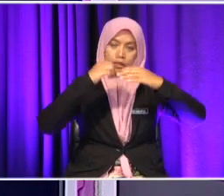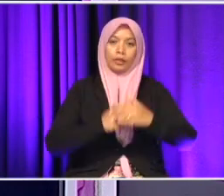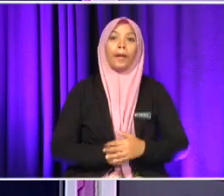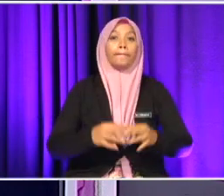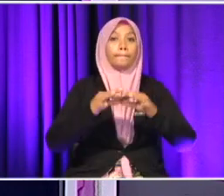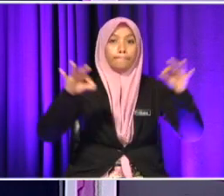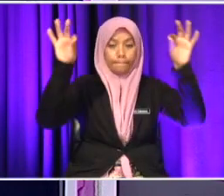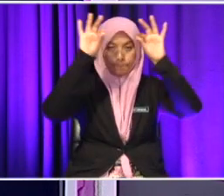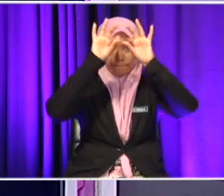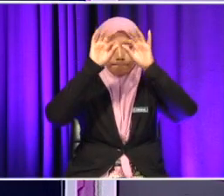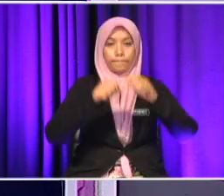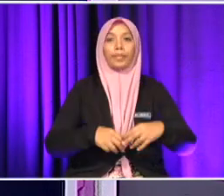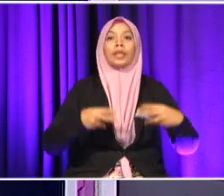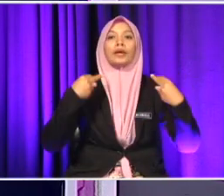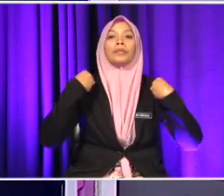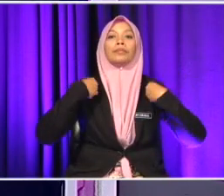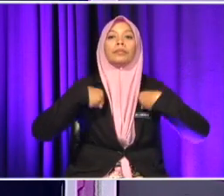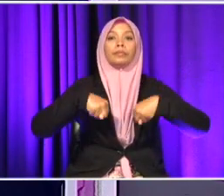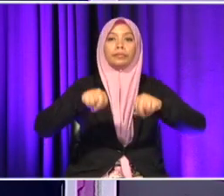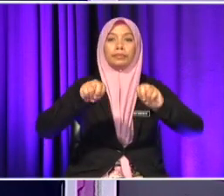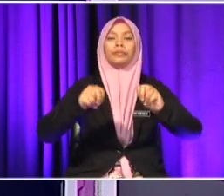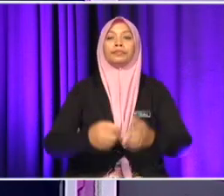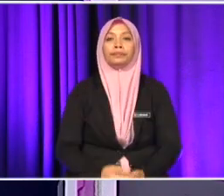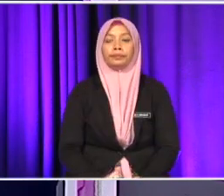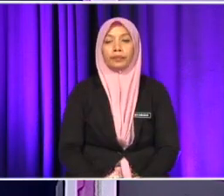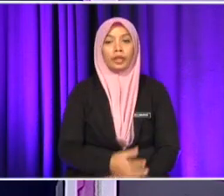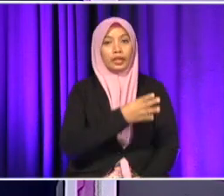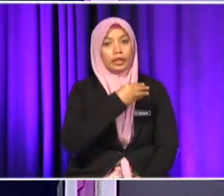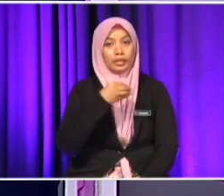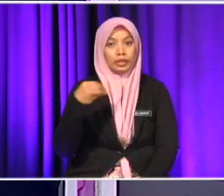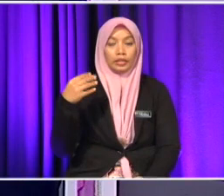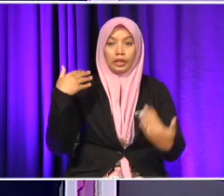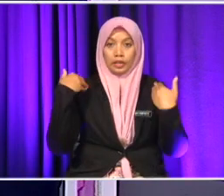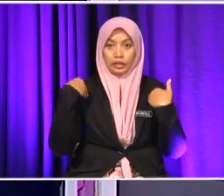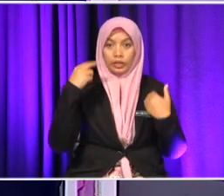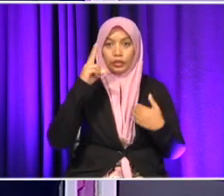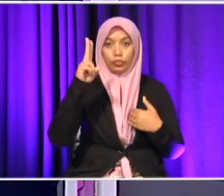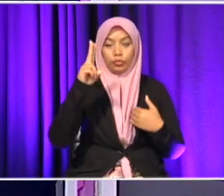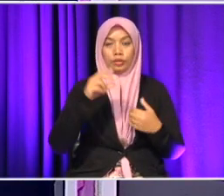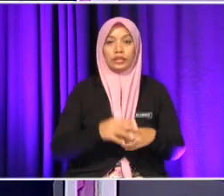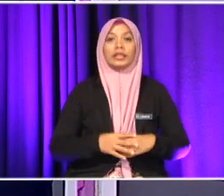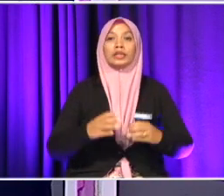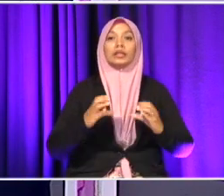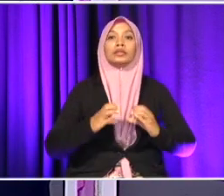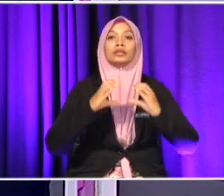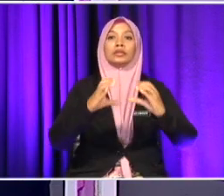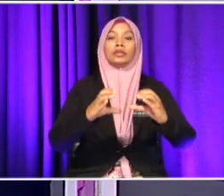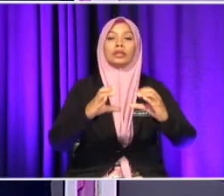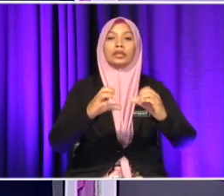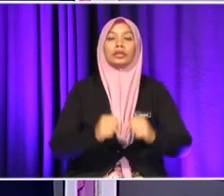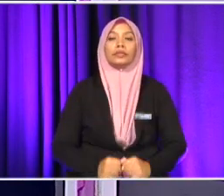pentingnya pemasaran Oke dan ada dua saat ini pemasaran Oke